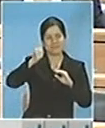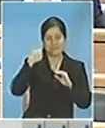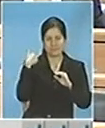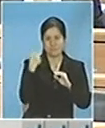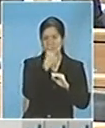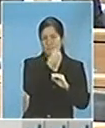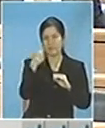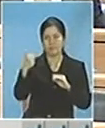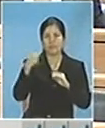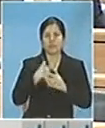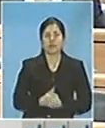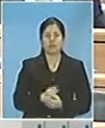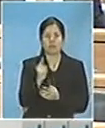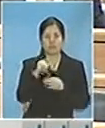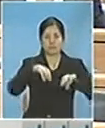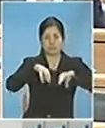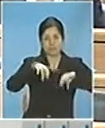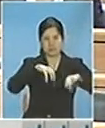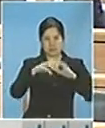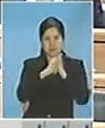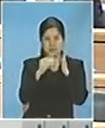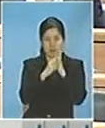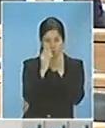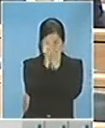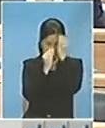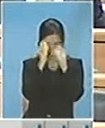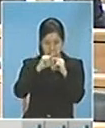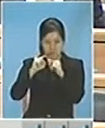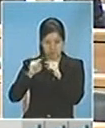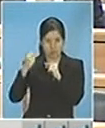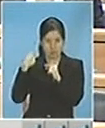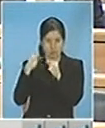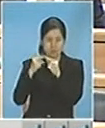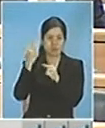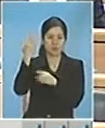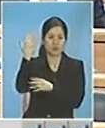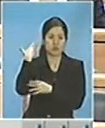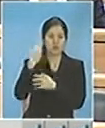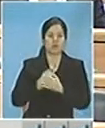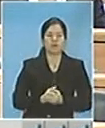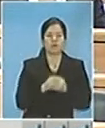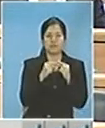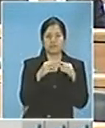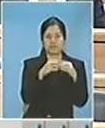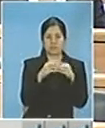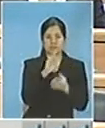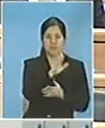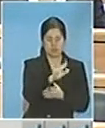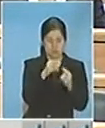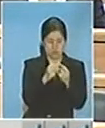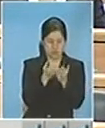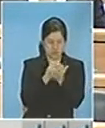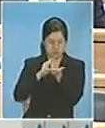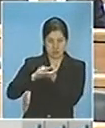นะคะซึ่งการจัดอบรมดังกล่าวนั้นแต่เดิมราชบัณฑิตยสถานไม่เก็บค่าใช้จ่